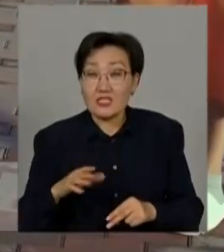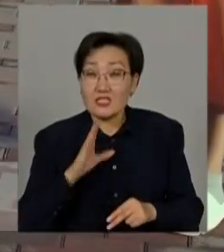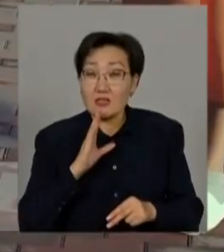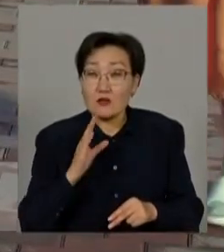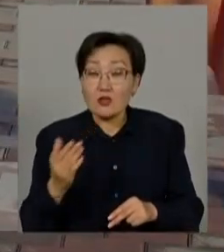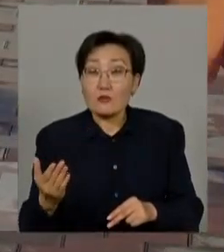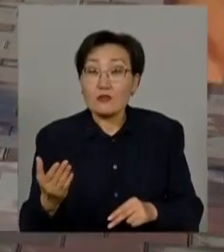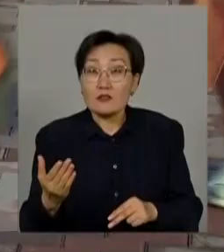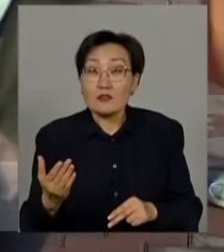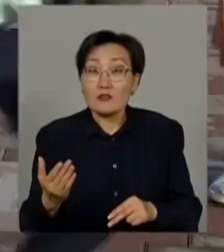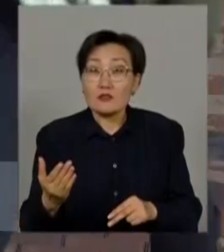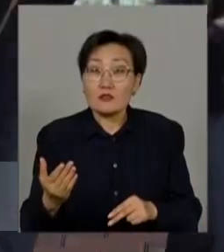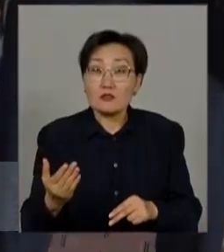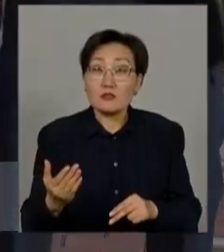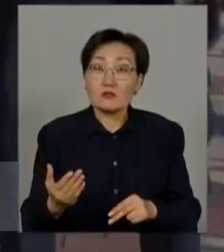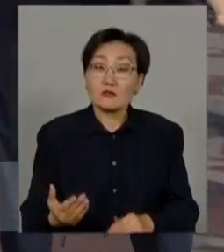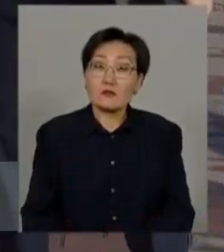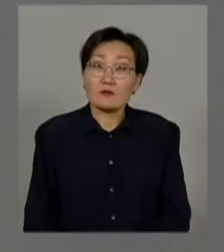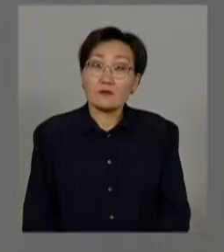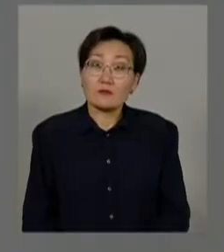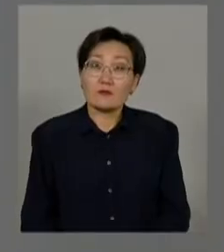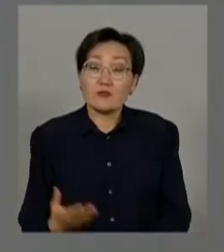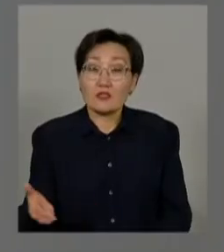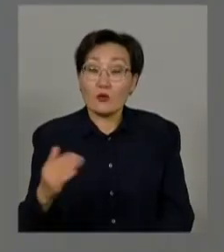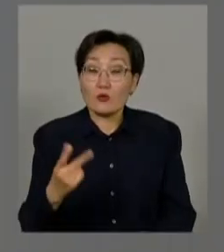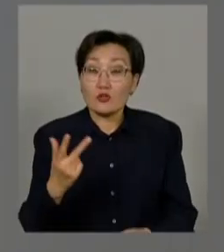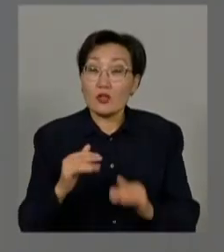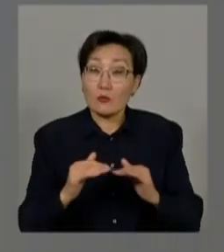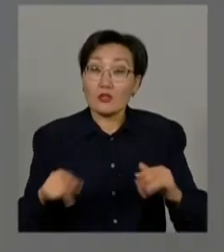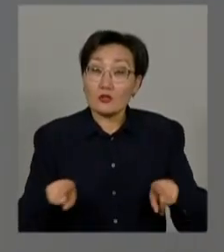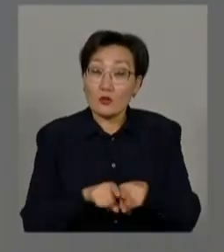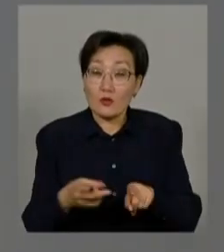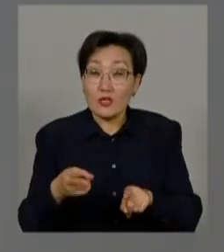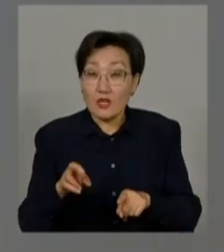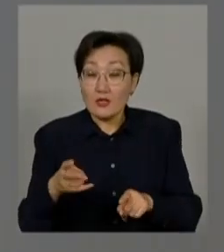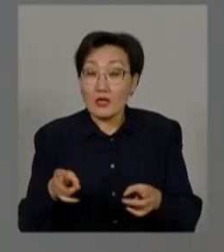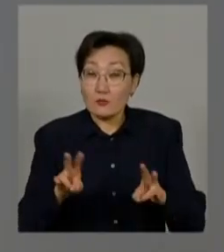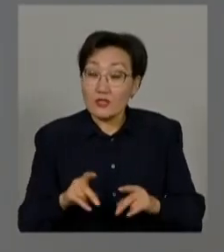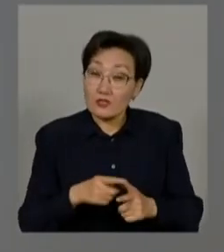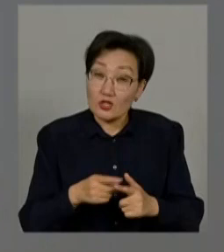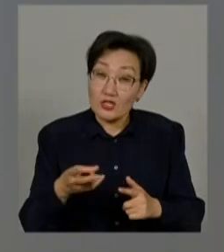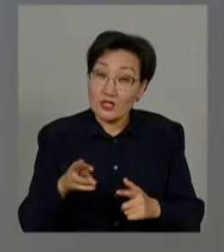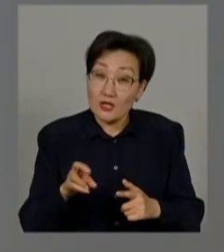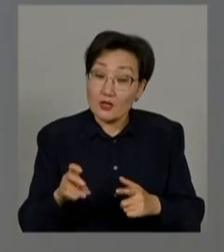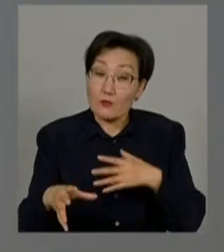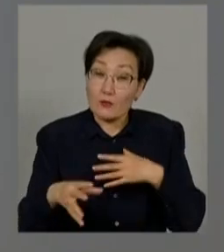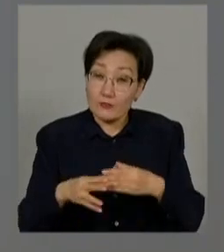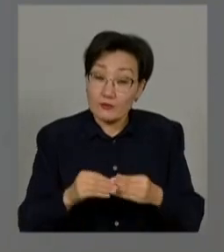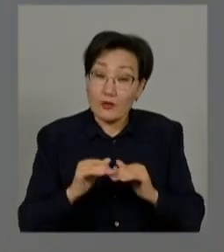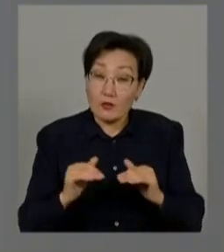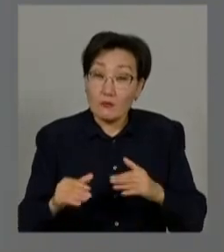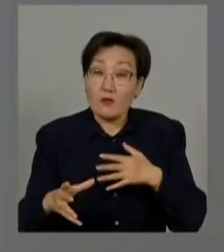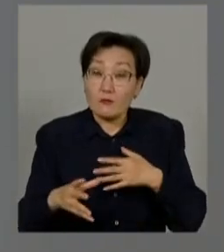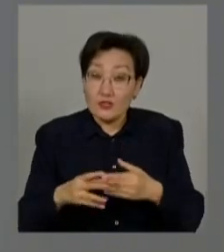телефон, қазір аямай. Үш баламды да осылай няняға тастап, немесе няняны өзімен бірге, баланы өзімен